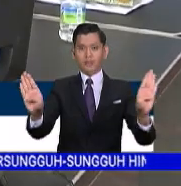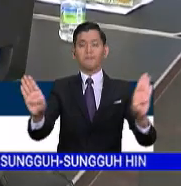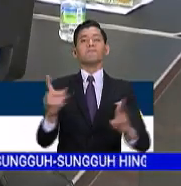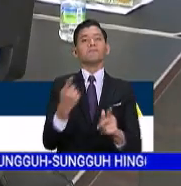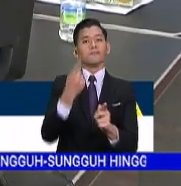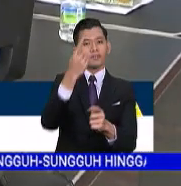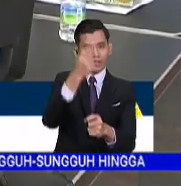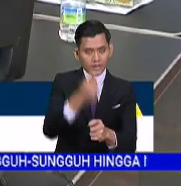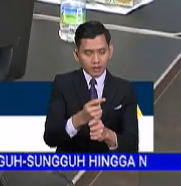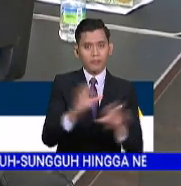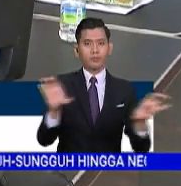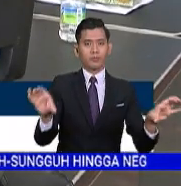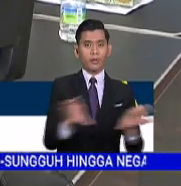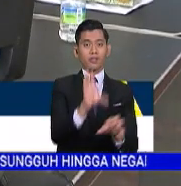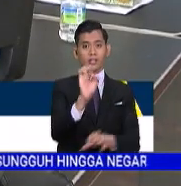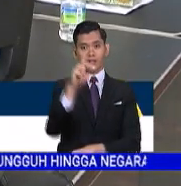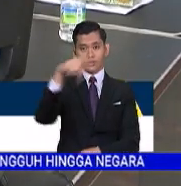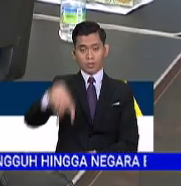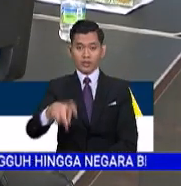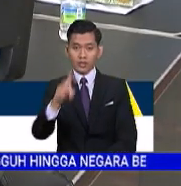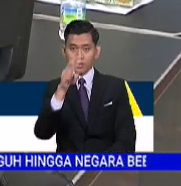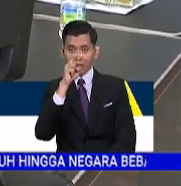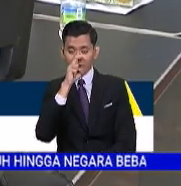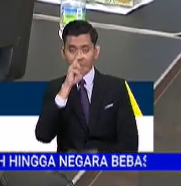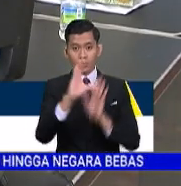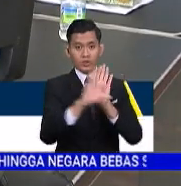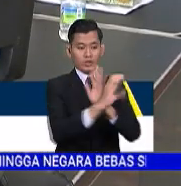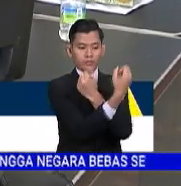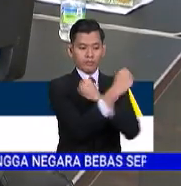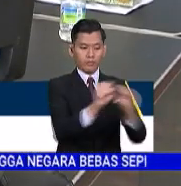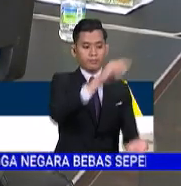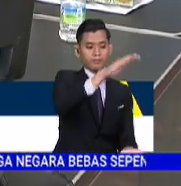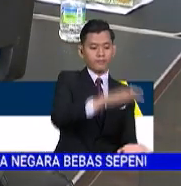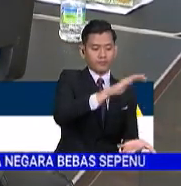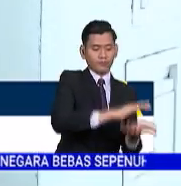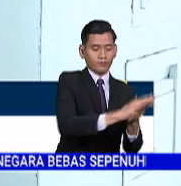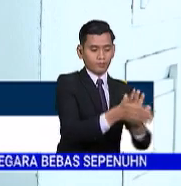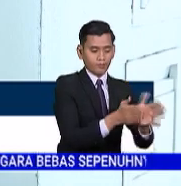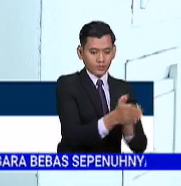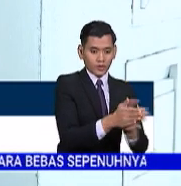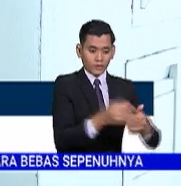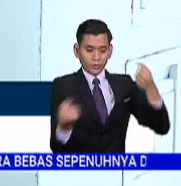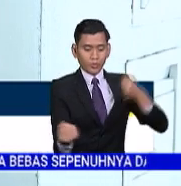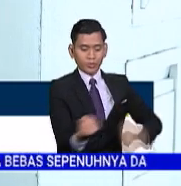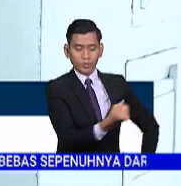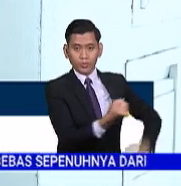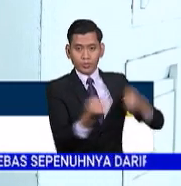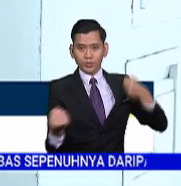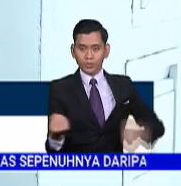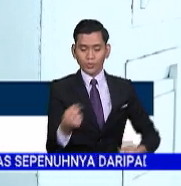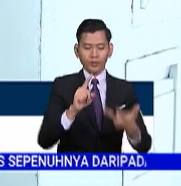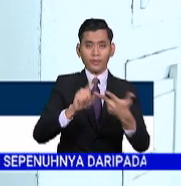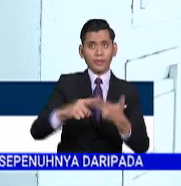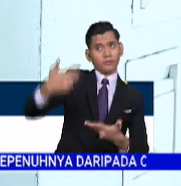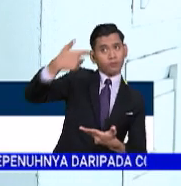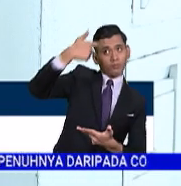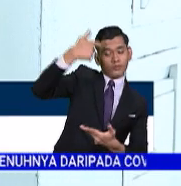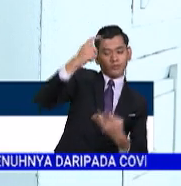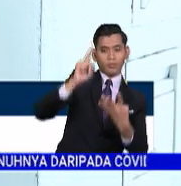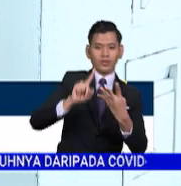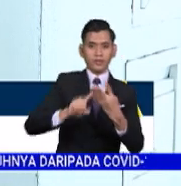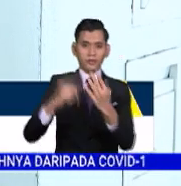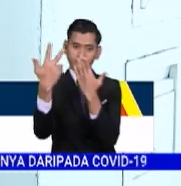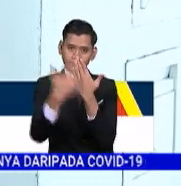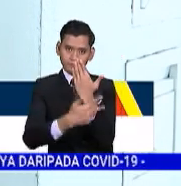SOP. Semua SOP yang ditetapkan seperti penyediaan cecair pembasmi kuman, saringan suhu, pengimbas kod QR dan